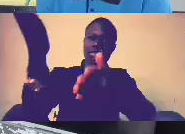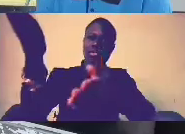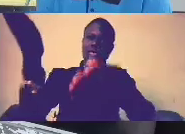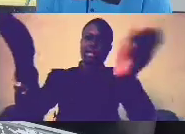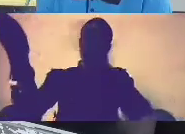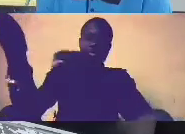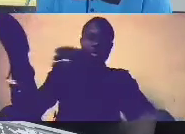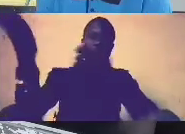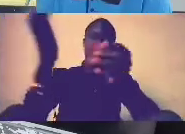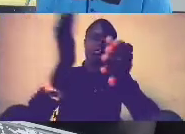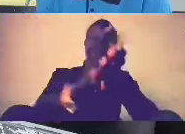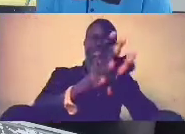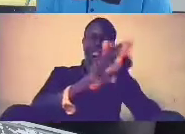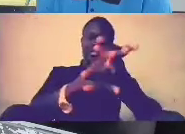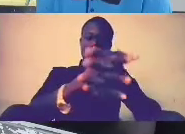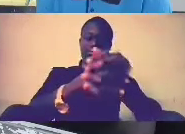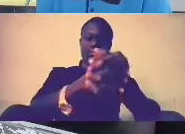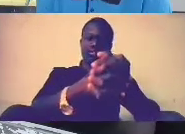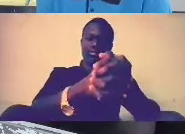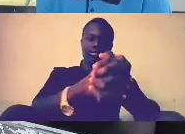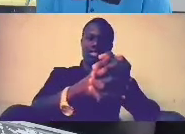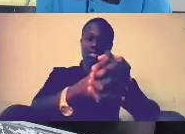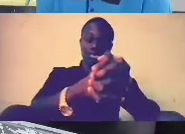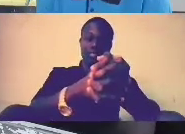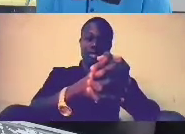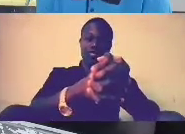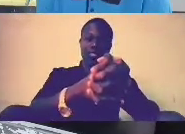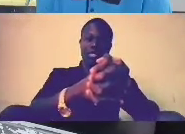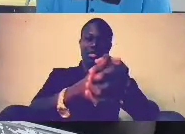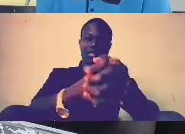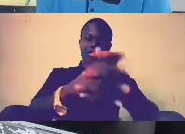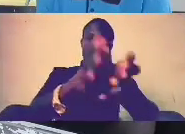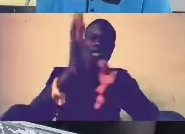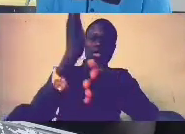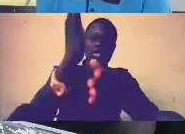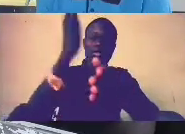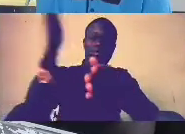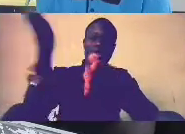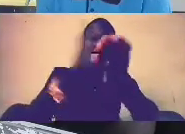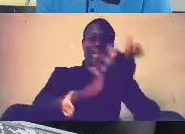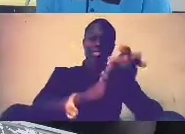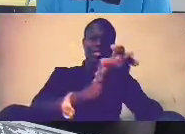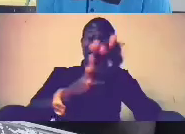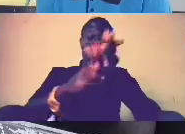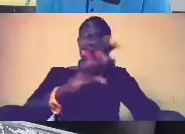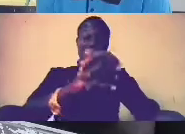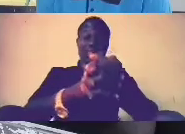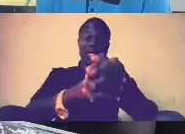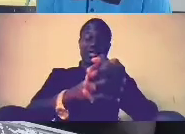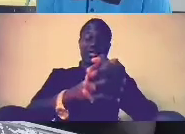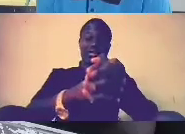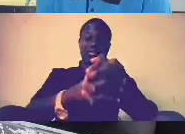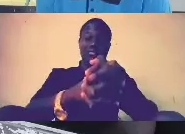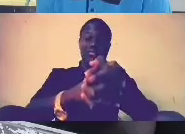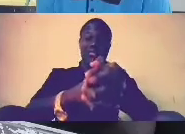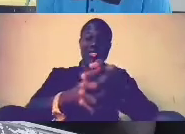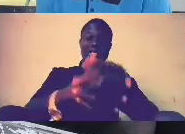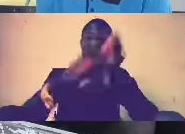Peut-être les premiers mois vont passer, tu n'y parviens pas. 1 mois et 4, tu n'y parviens pas.